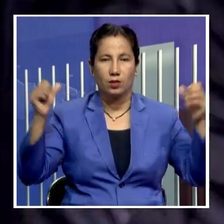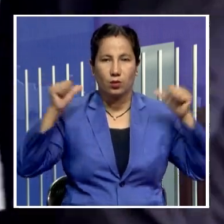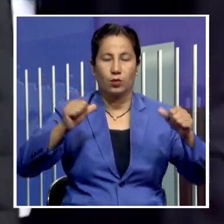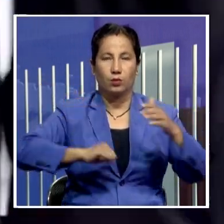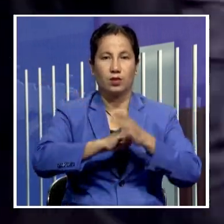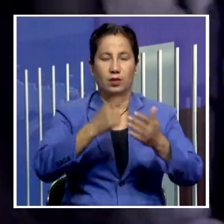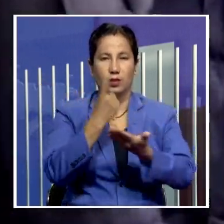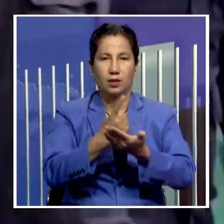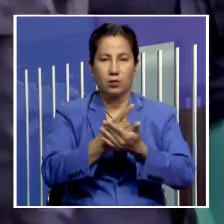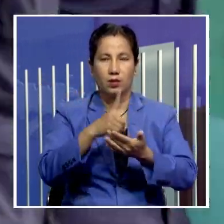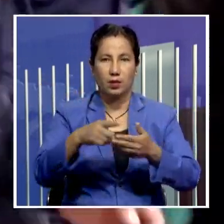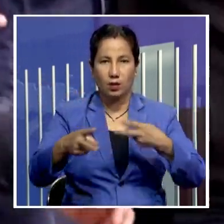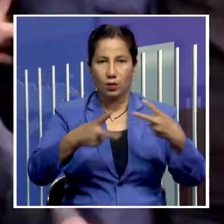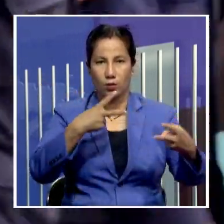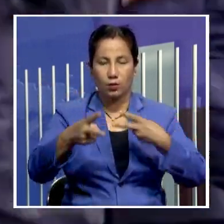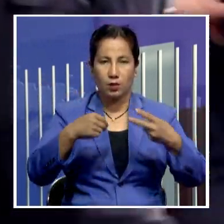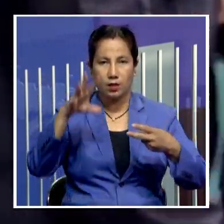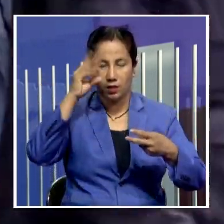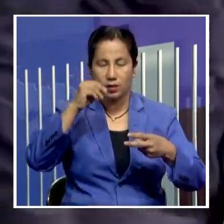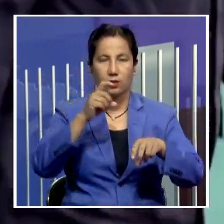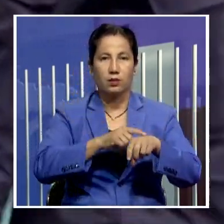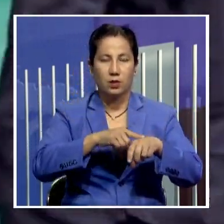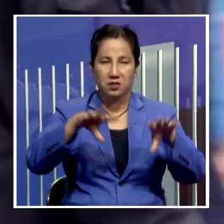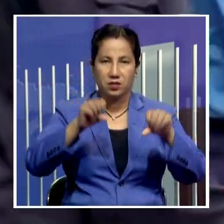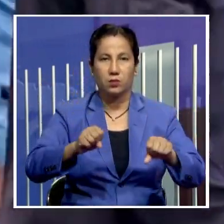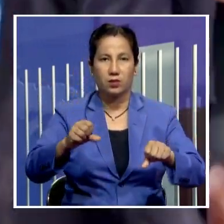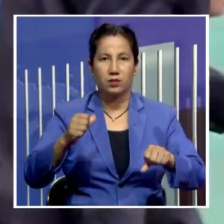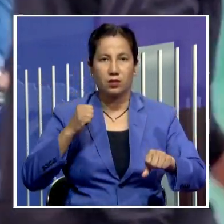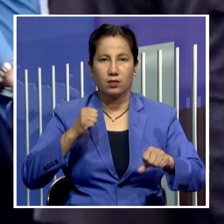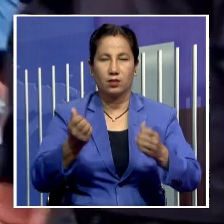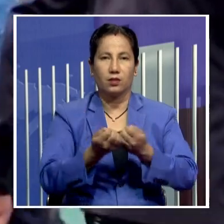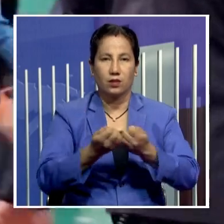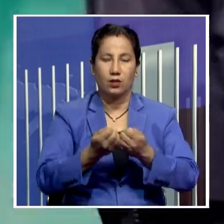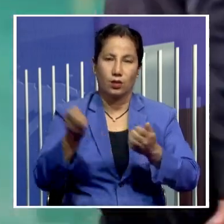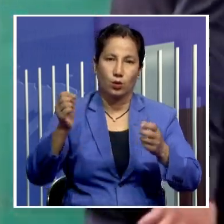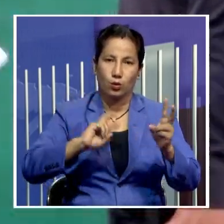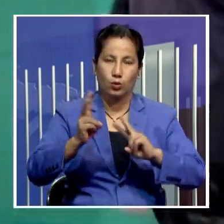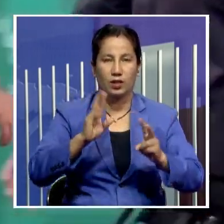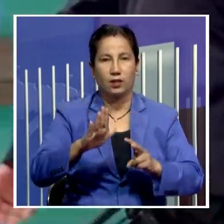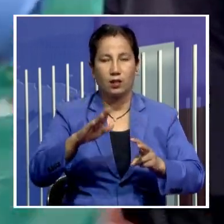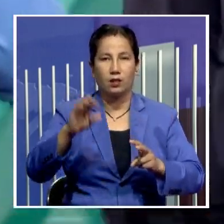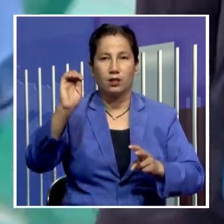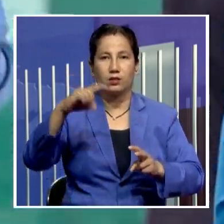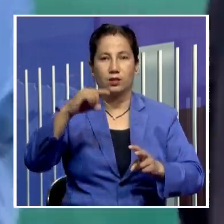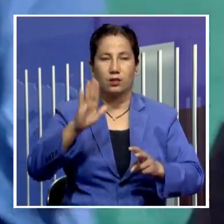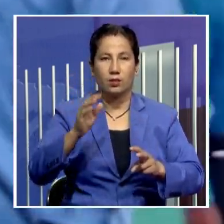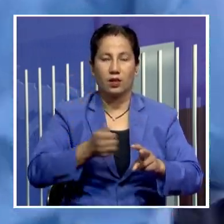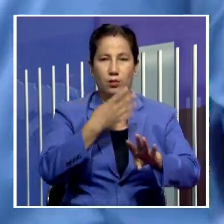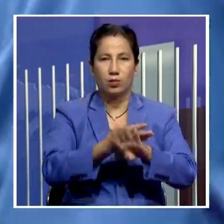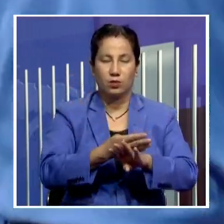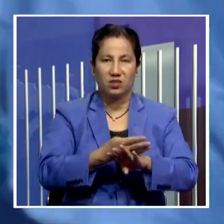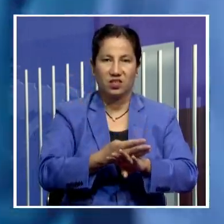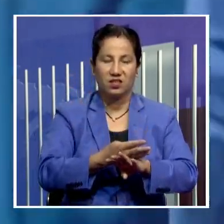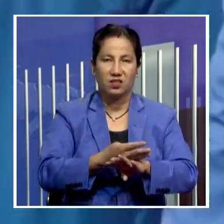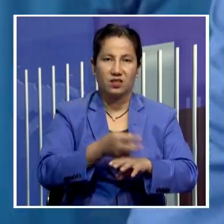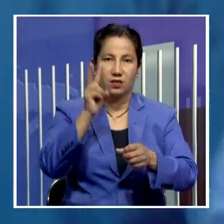त्यसपछि काठमाडौँको एक होटलमा ल्याएर रातको समयमा जबरजस्ती करणी गरेको जाहेरीमा उल्लेख छ। तर सन्दीपले आफूविरुद्ध झुठो आरोप